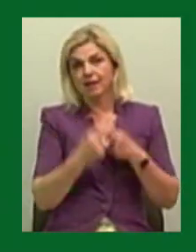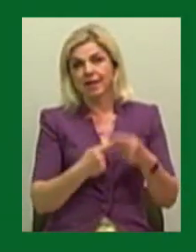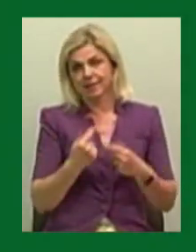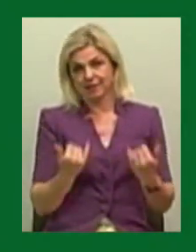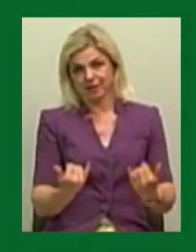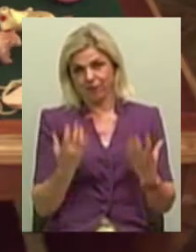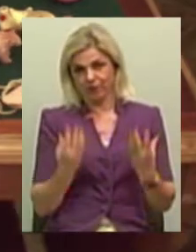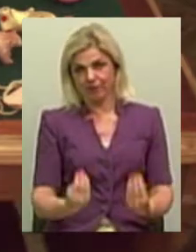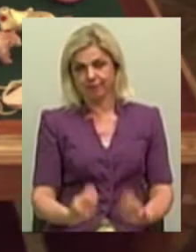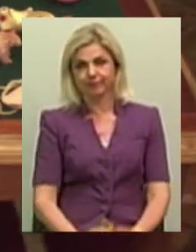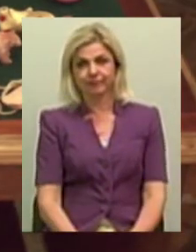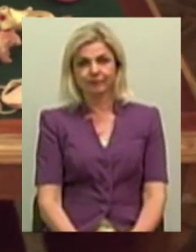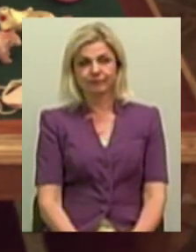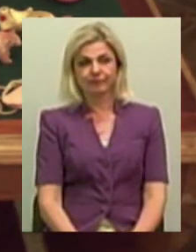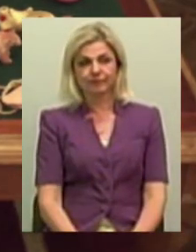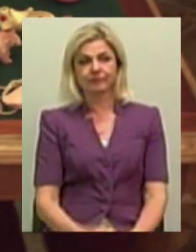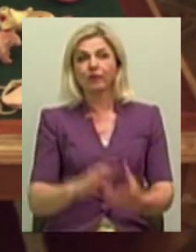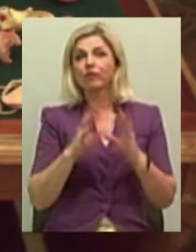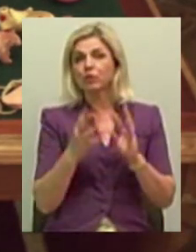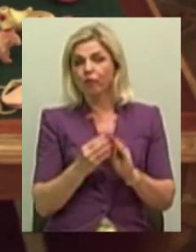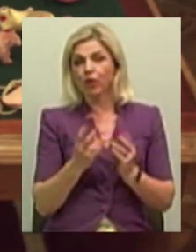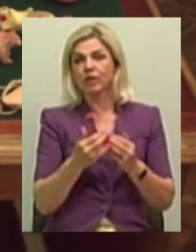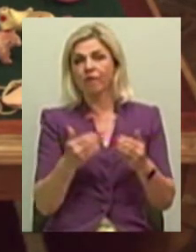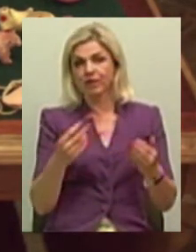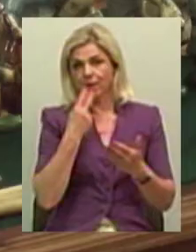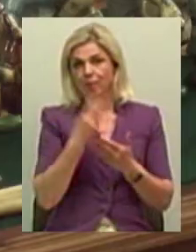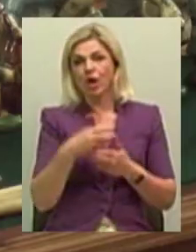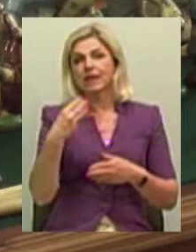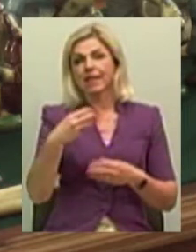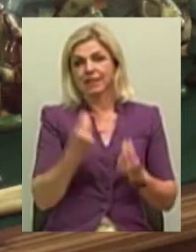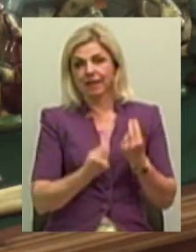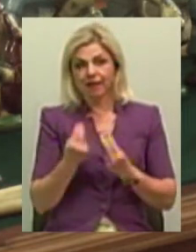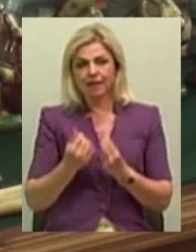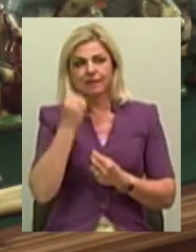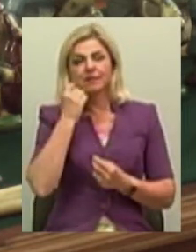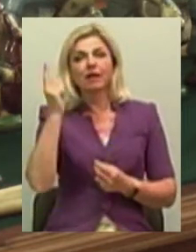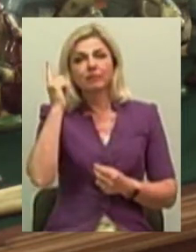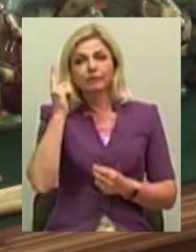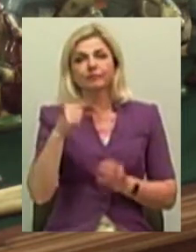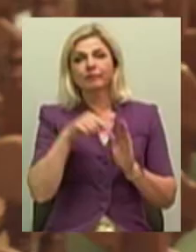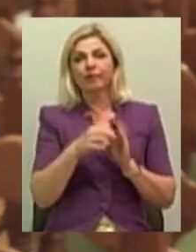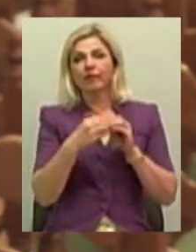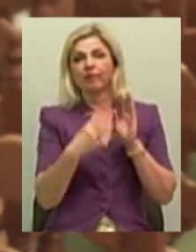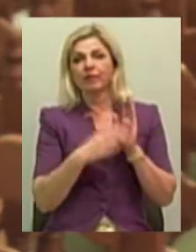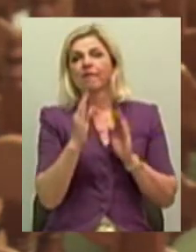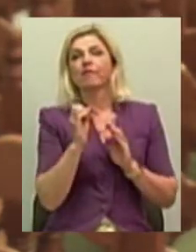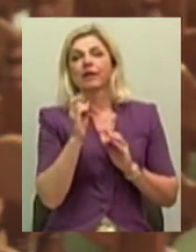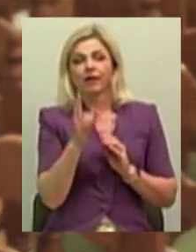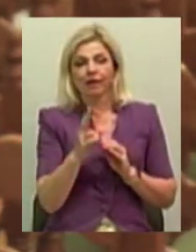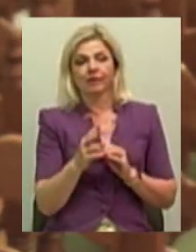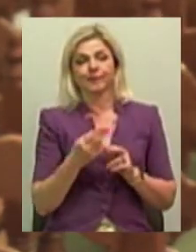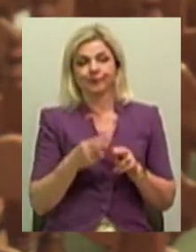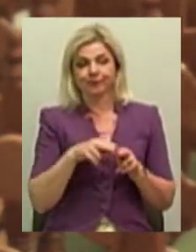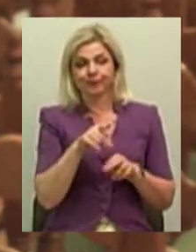сьогодення». Усього на виставці представлені 30 іграшок. Найстаріші належать до 19 століття. Лекторка Любов